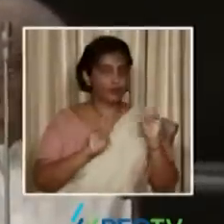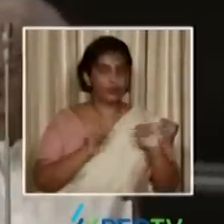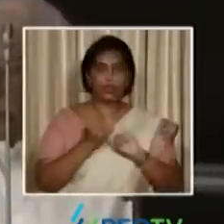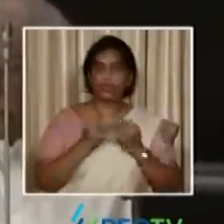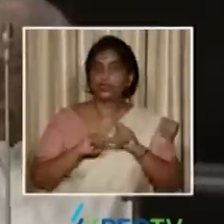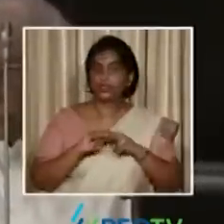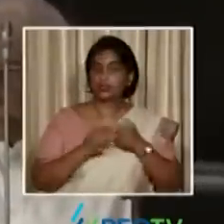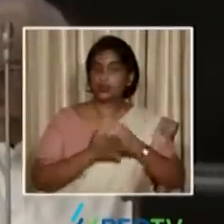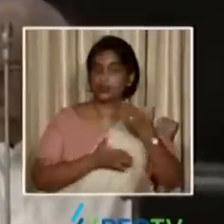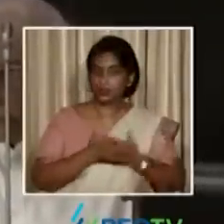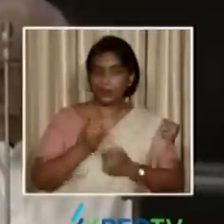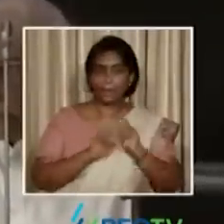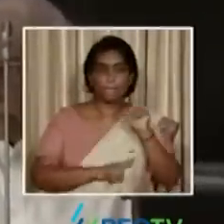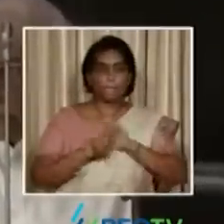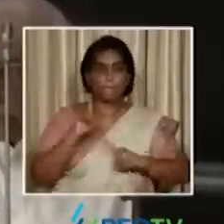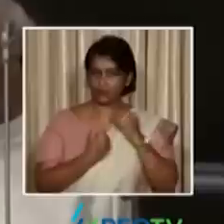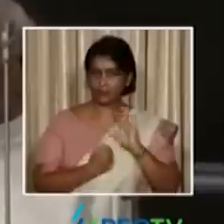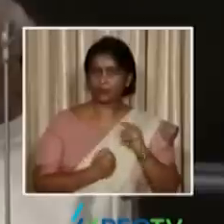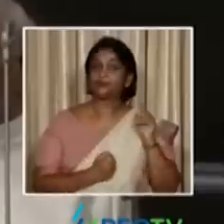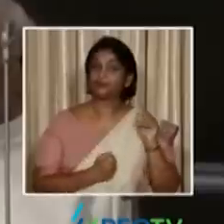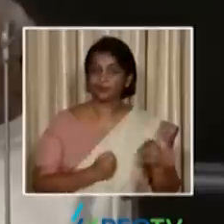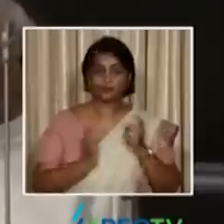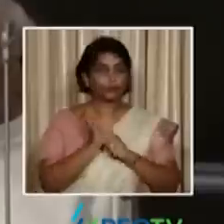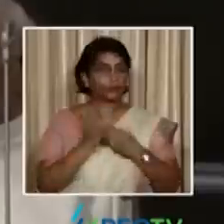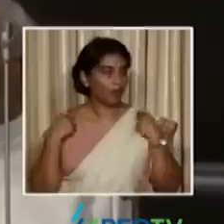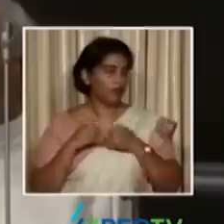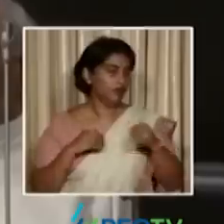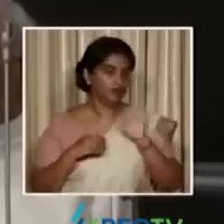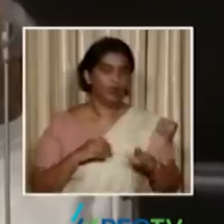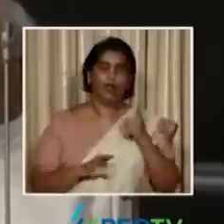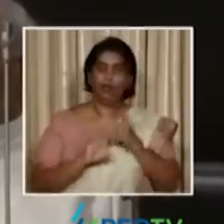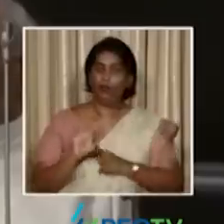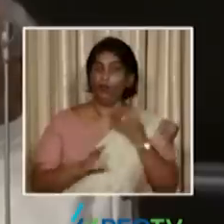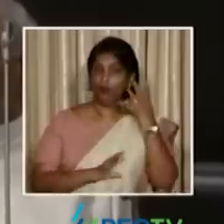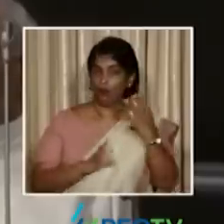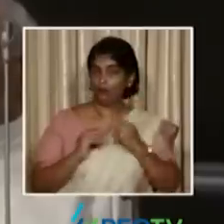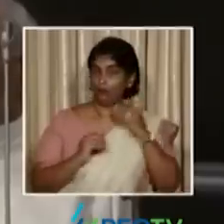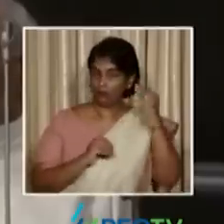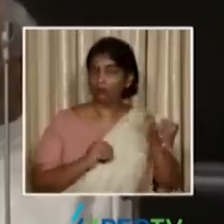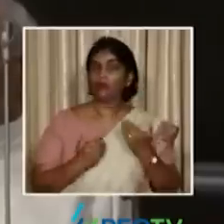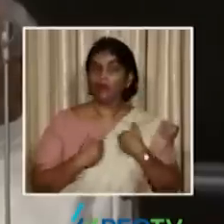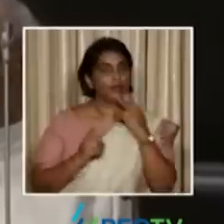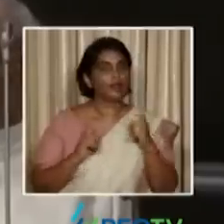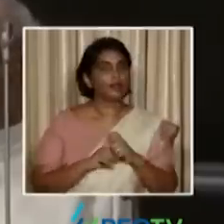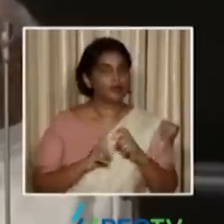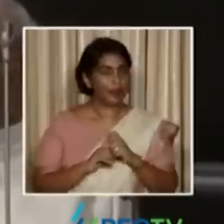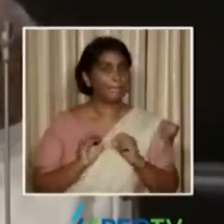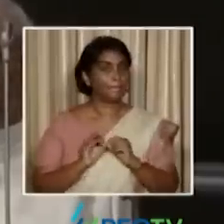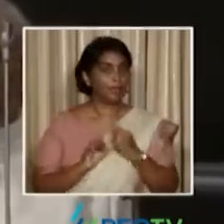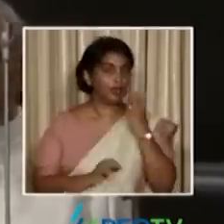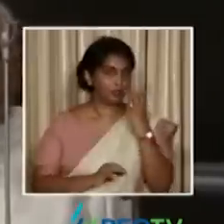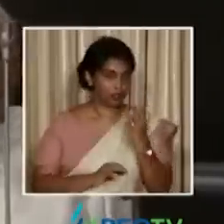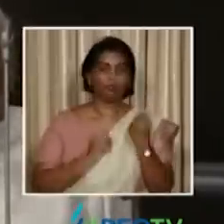මණ්ඩලයේ වාර්තාව පාර්ලිමේන්තුවේ සභාගත කිරීම. මේ ණය පහසුකම් යටතේ වසර 4ක කාලයක් තුළ අපට ඇමරිකානු ඩොලර් බිලියන